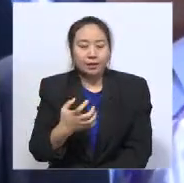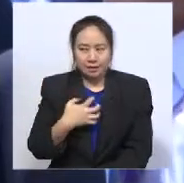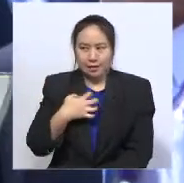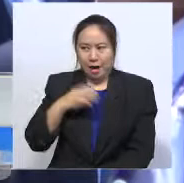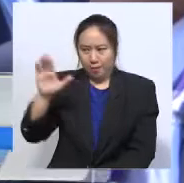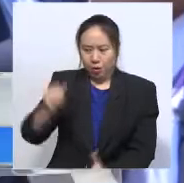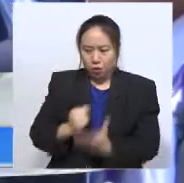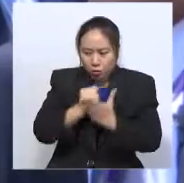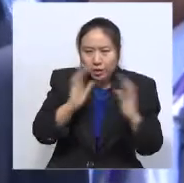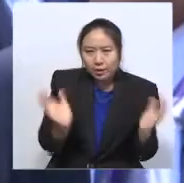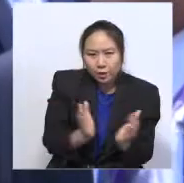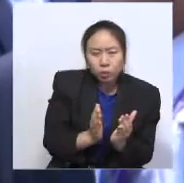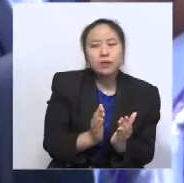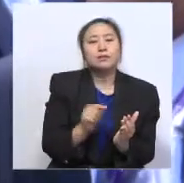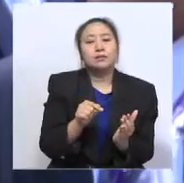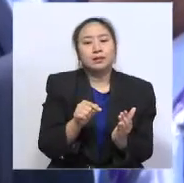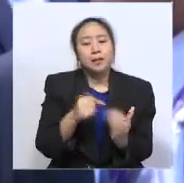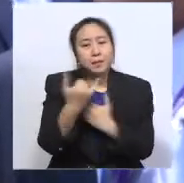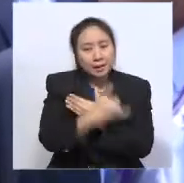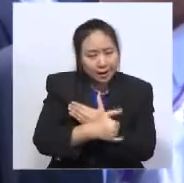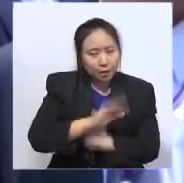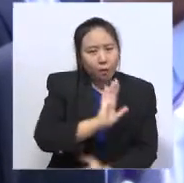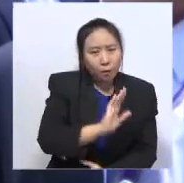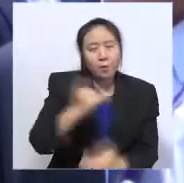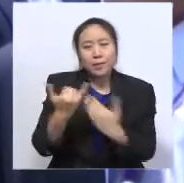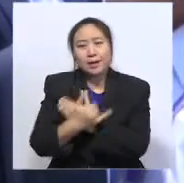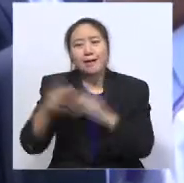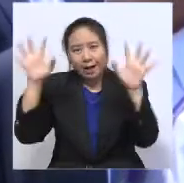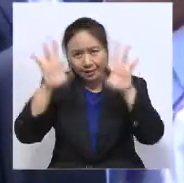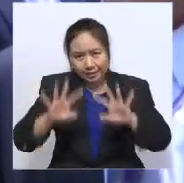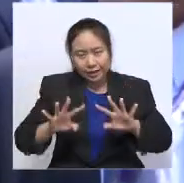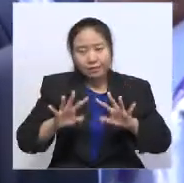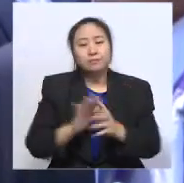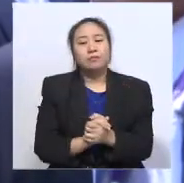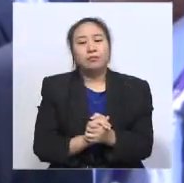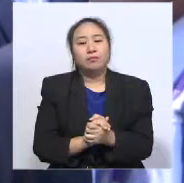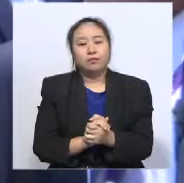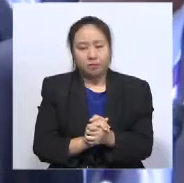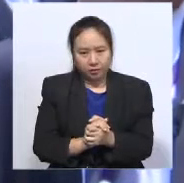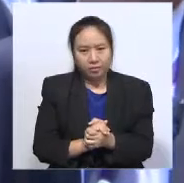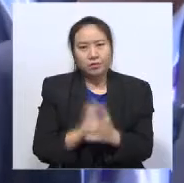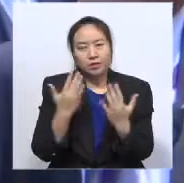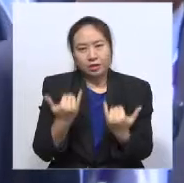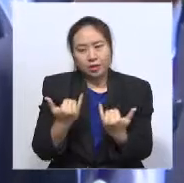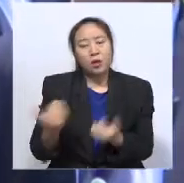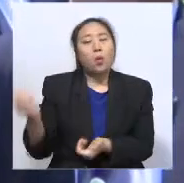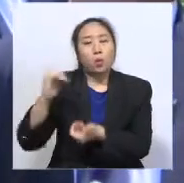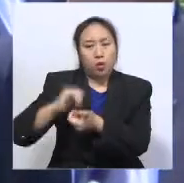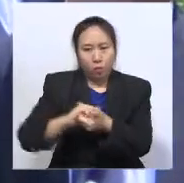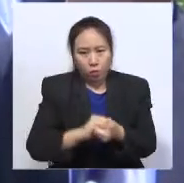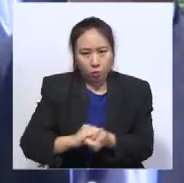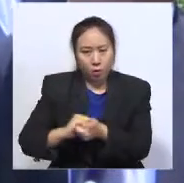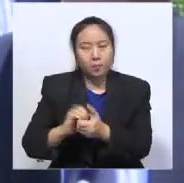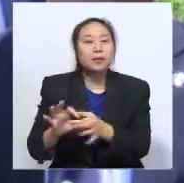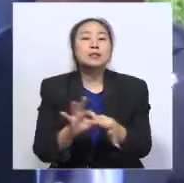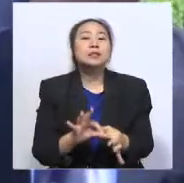นับสนุนให้ประเทศของเราแล้วก็ประเทศอาเซียนด้วยเพราะเรามีนโยบายไทยแลนด์บวกหนึ่งใช่ไหมล่ะแล้วนอกประเทศรอบบ้านเราไปด้วยไงเข้ามาอยู่ในเชื่อมโ